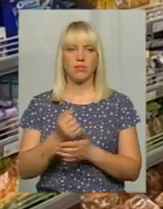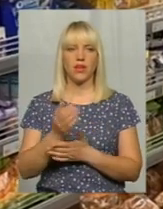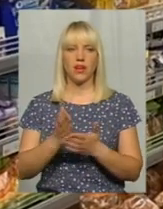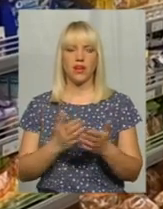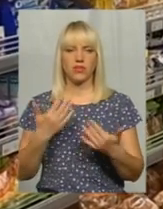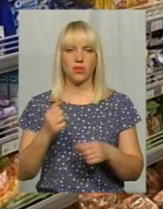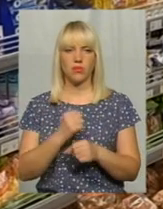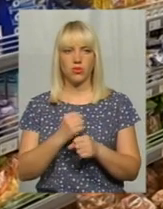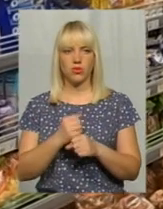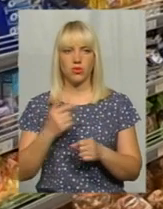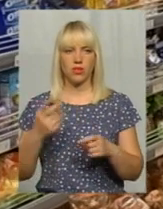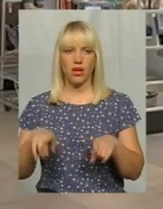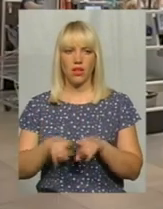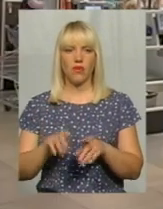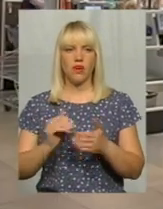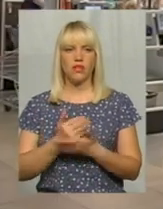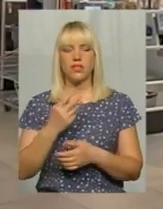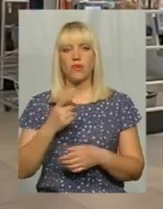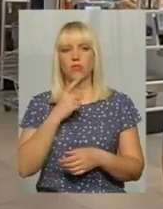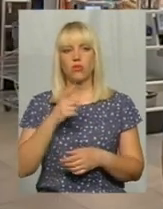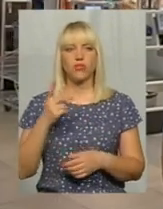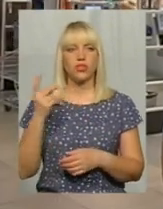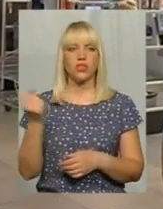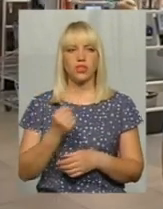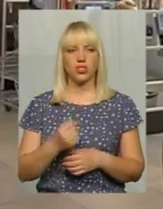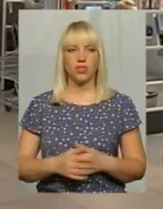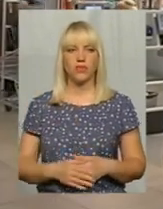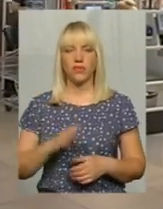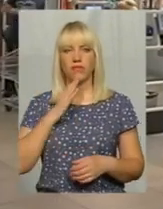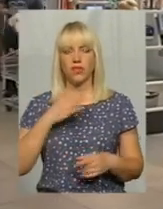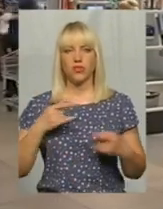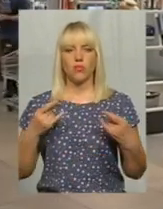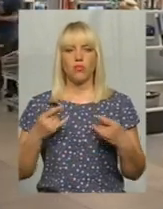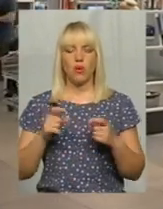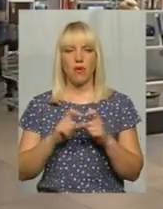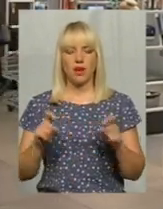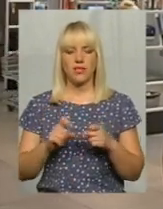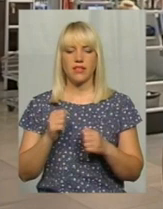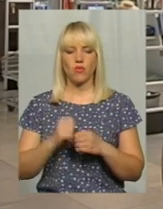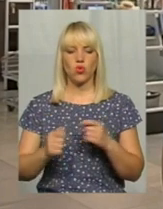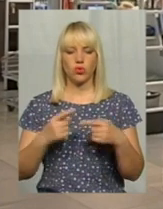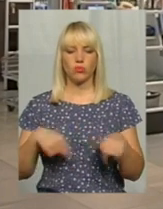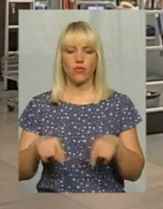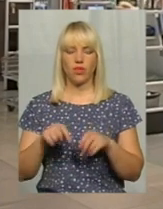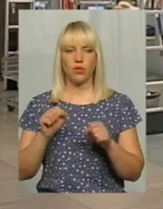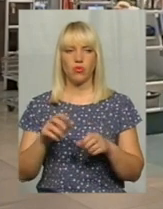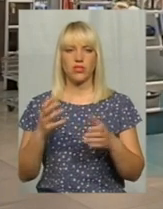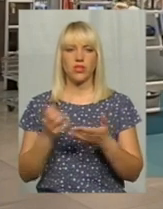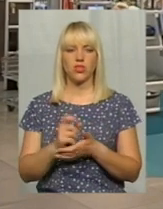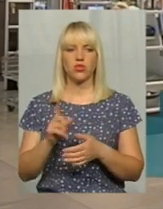новація діє впродовж тижня. В нашому магазині майже в кожному відділі можна знайти щось від наших